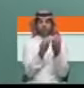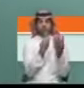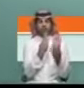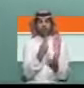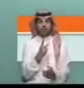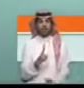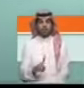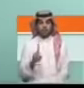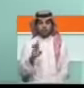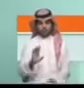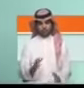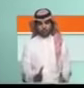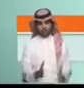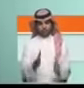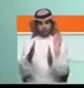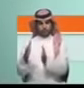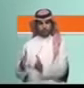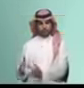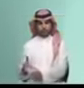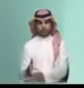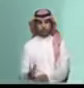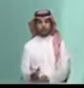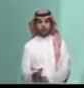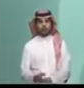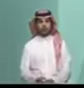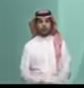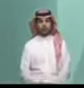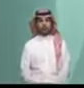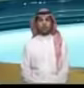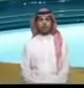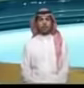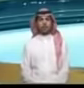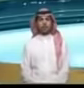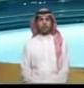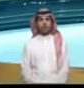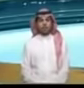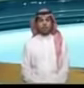إنا لله وإنا إليه راجعون.